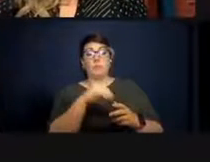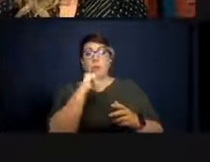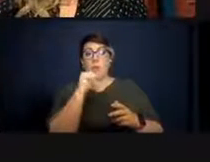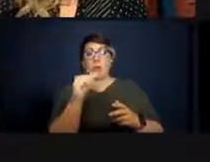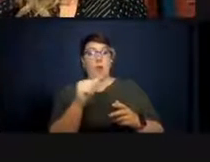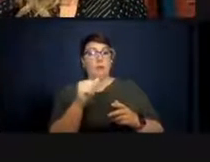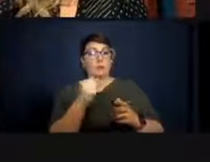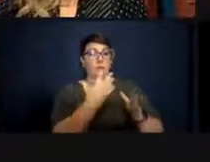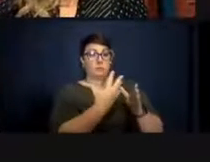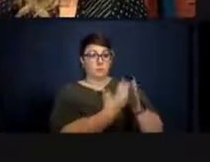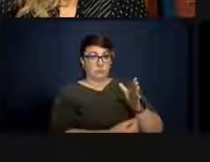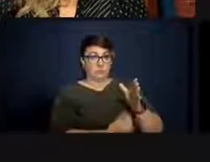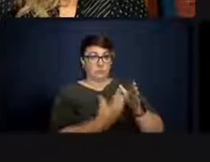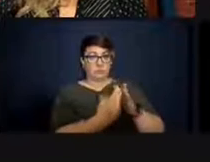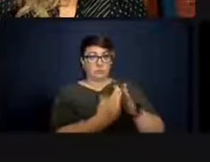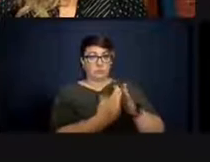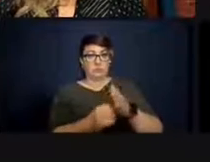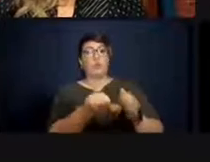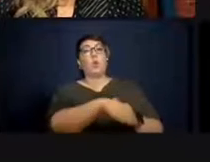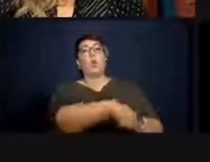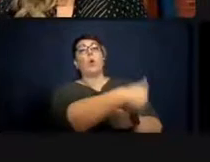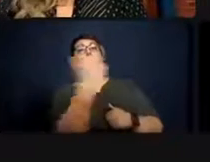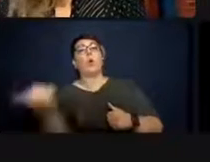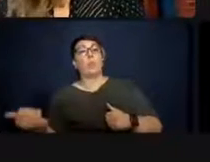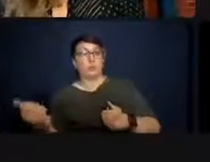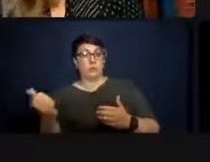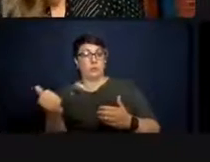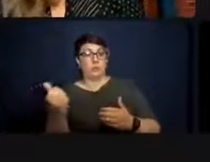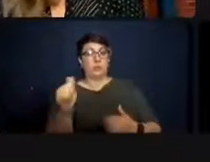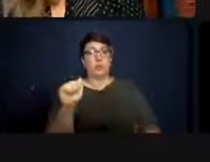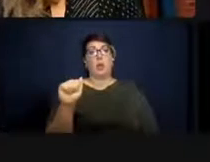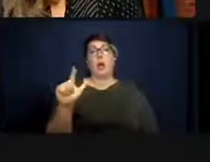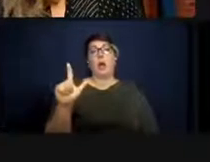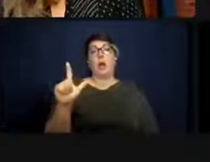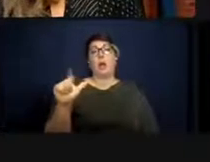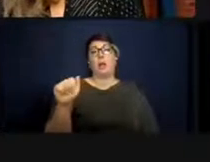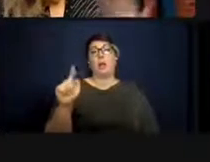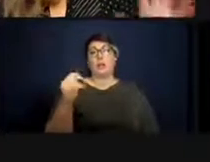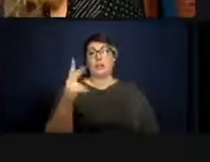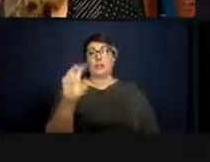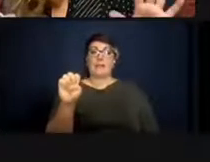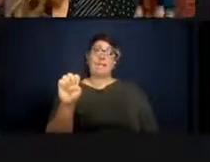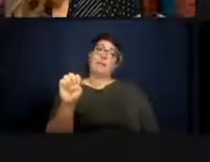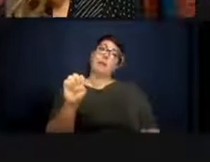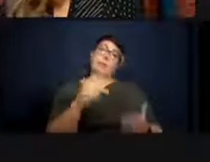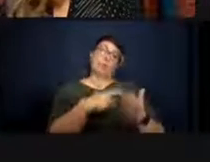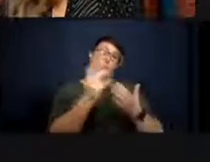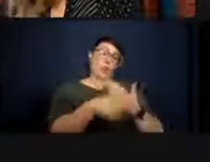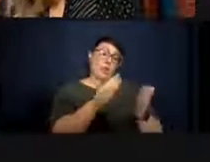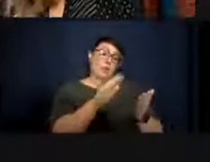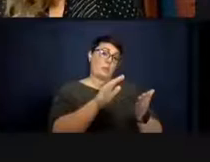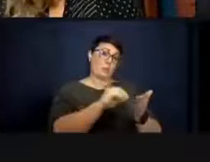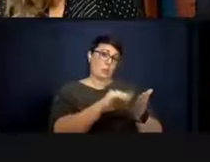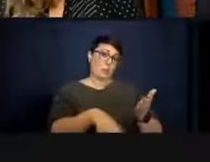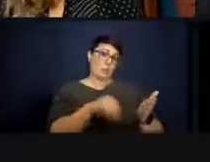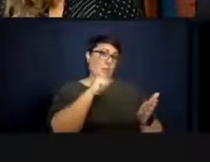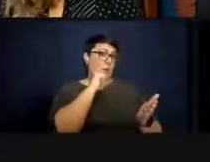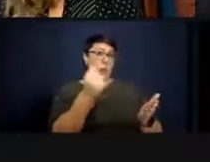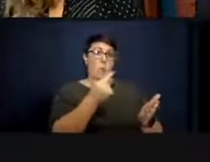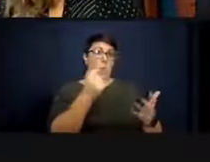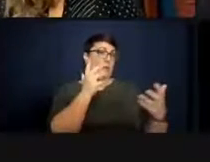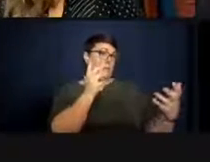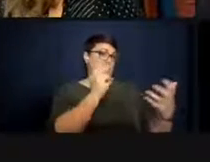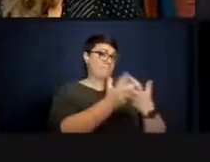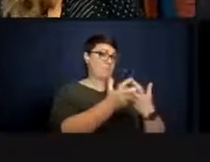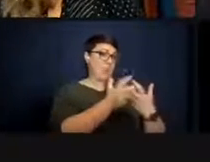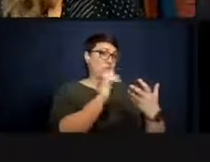لا نقوم بإزالة الطلاب من البرامج الاختيارية. أنا أعرف أنه ليس كل الطلاب يمكنهم أن يكونوا